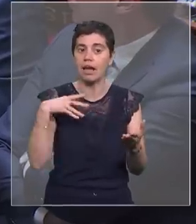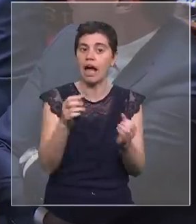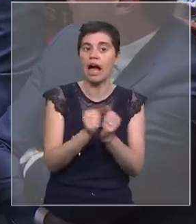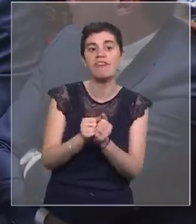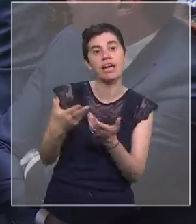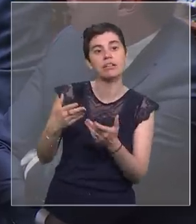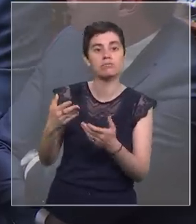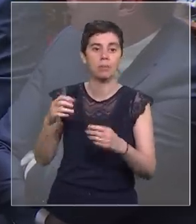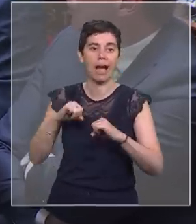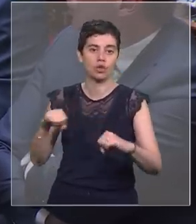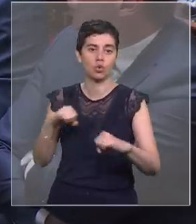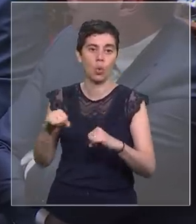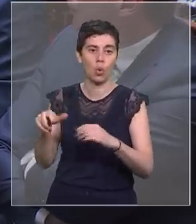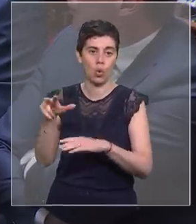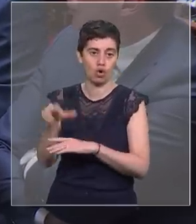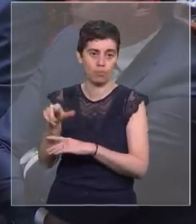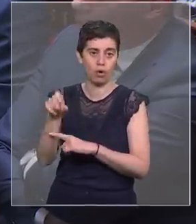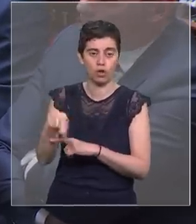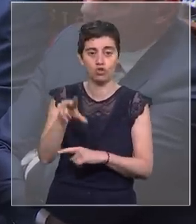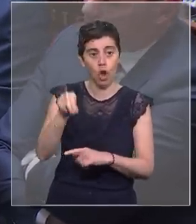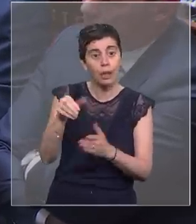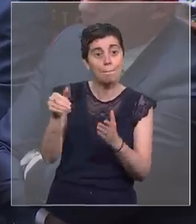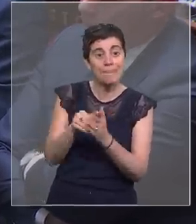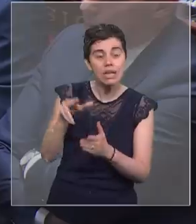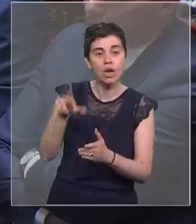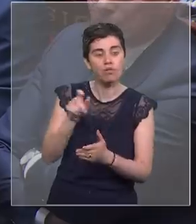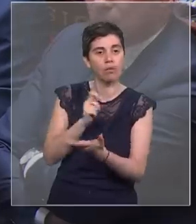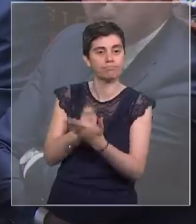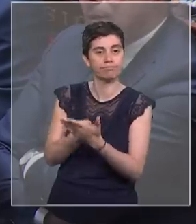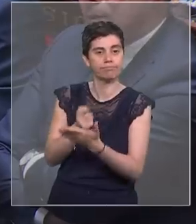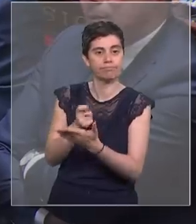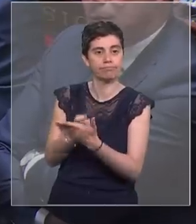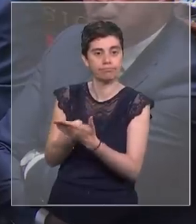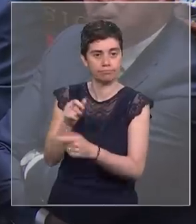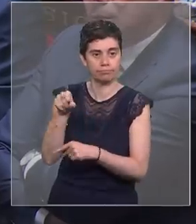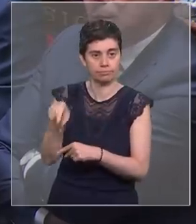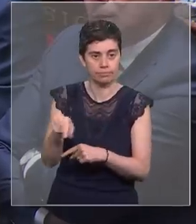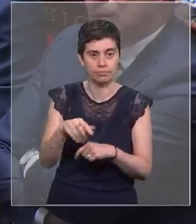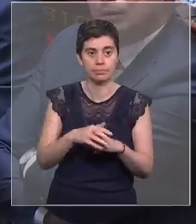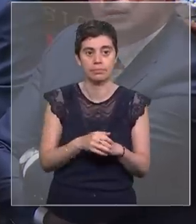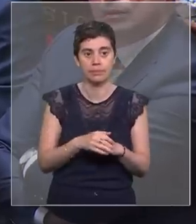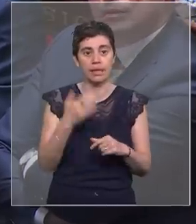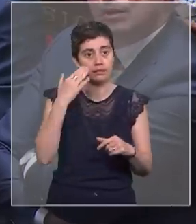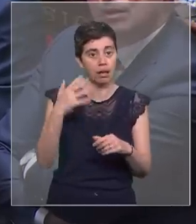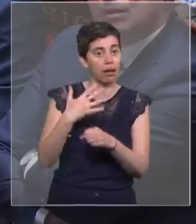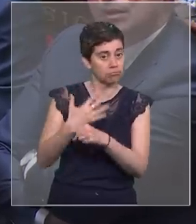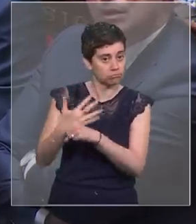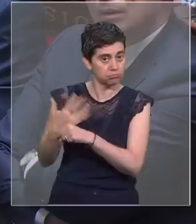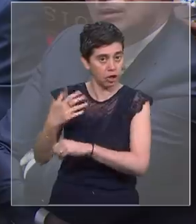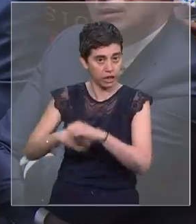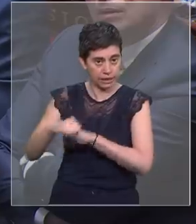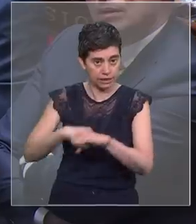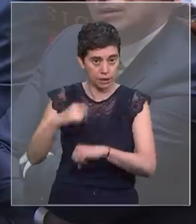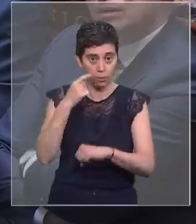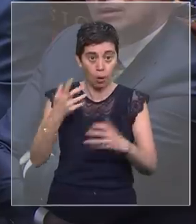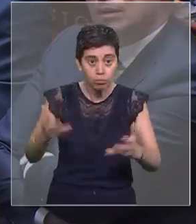Logement, permis l'acquisition de 30 000 logements qui permettra lui aussi la relance de la promotion immobilière. Car nous le